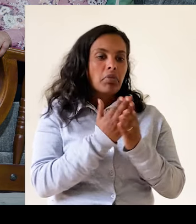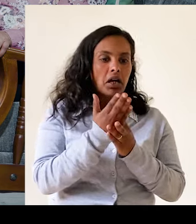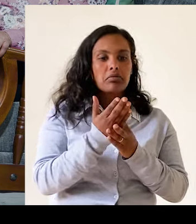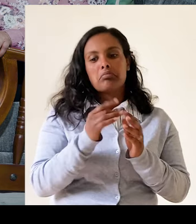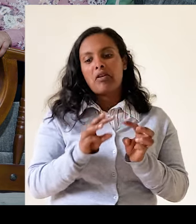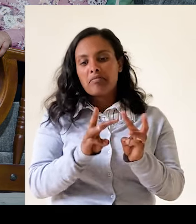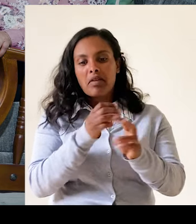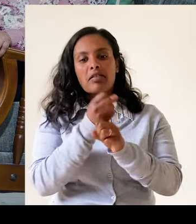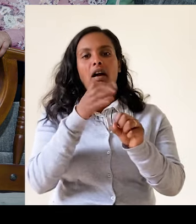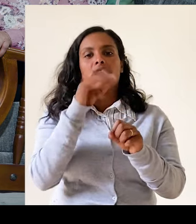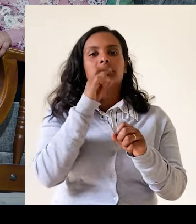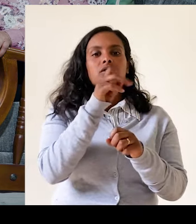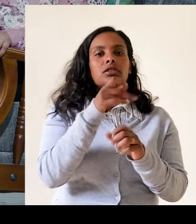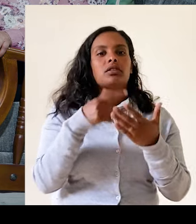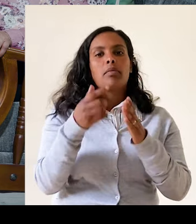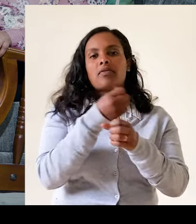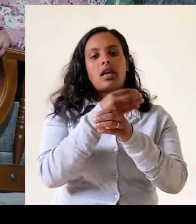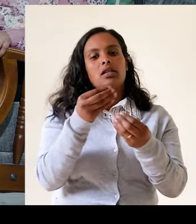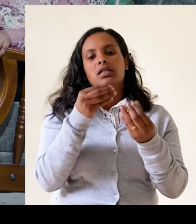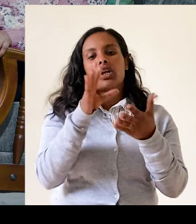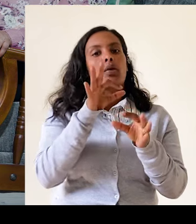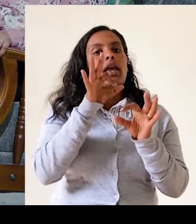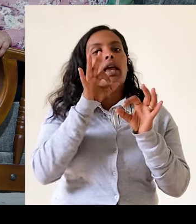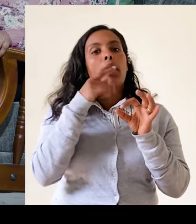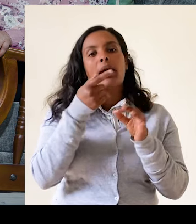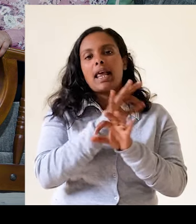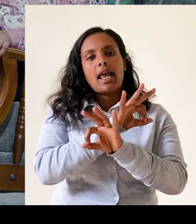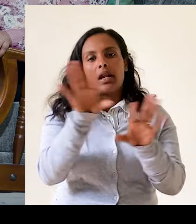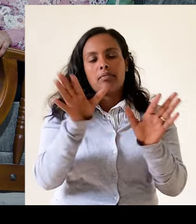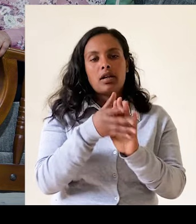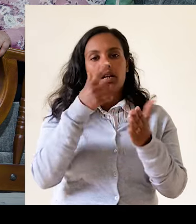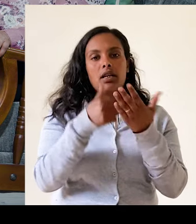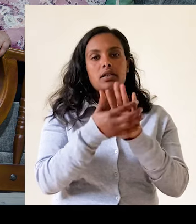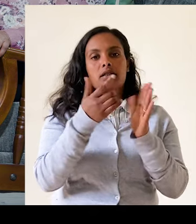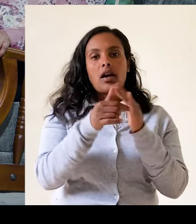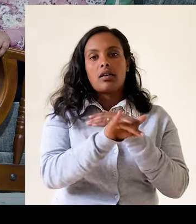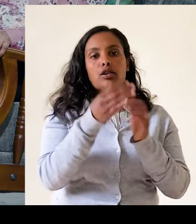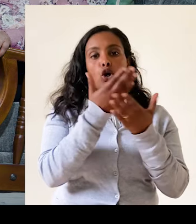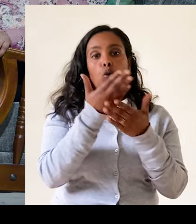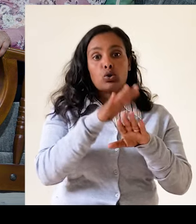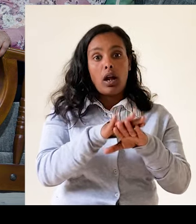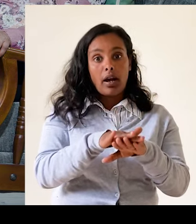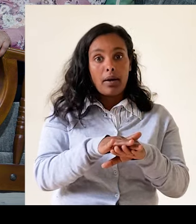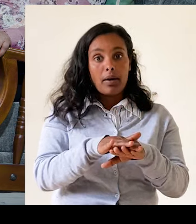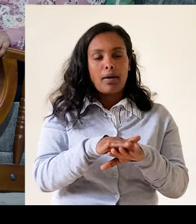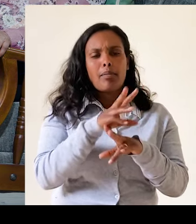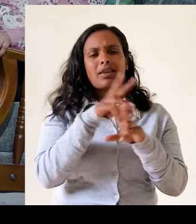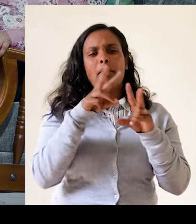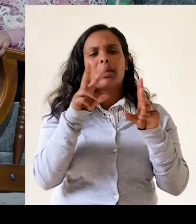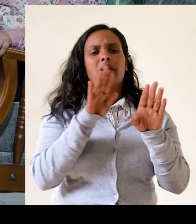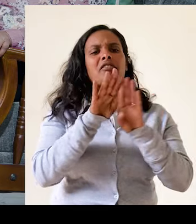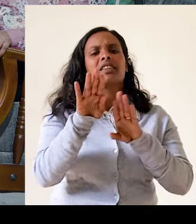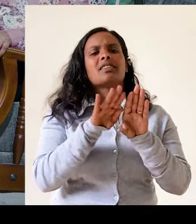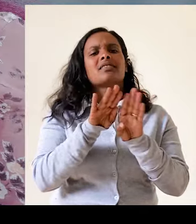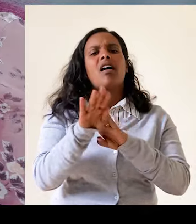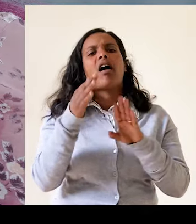ብትሄጂበት መፍትሄ ታገኛለሽ እንጂ እኔ መፍትሄ እሰጥሻለሁ የሚልሽ የለም። ስለዚህ እንደዚህ አይነት ነገሮች ላይ በጣም